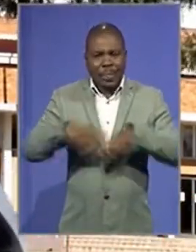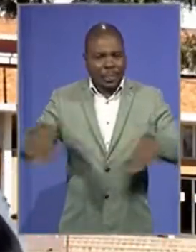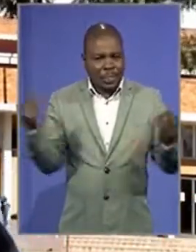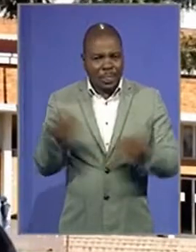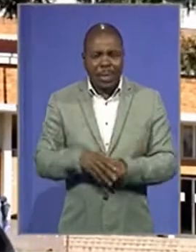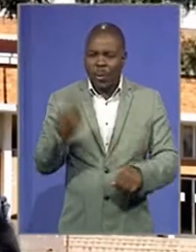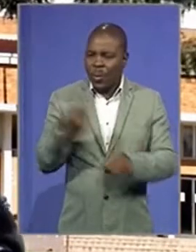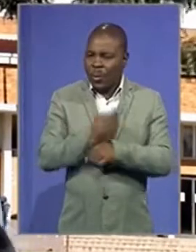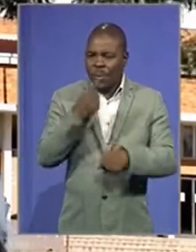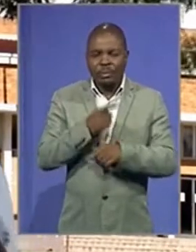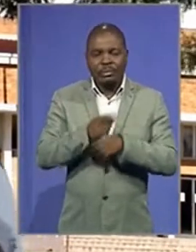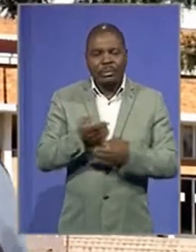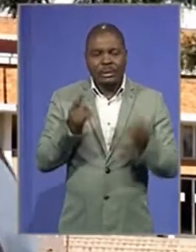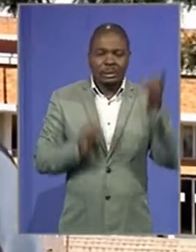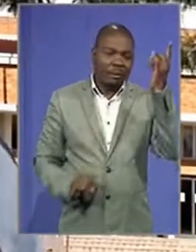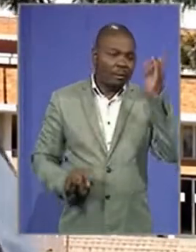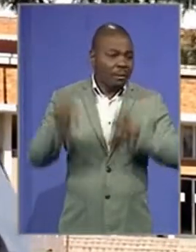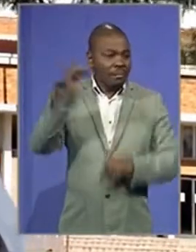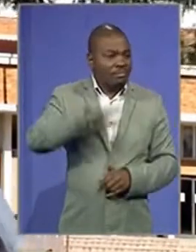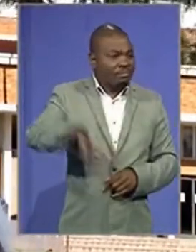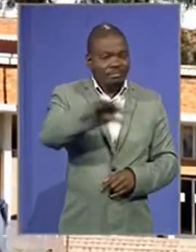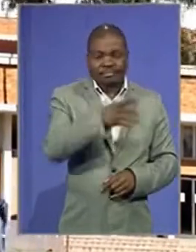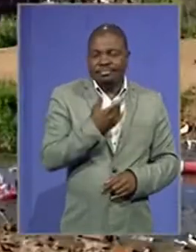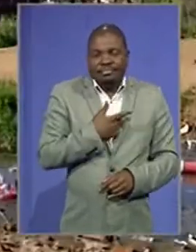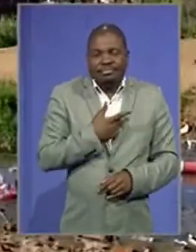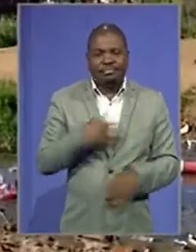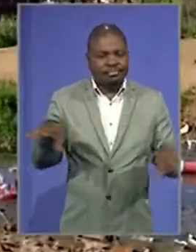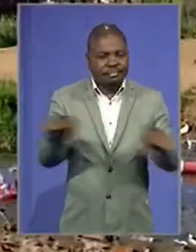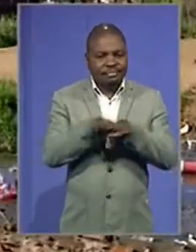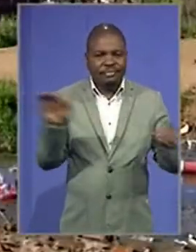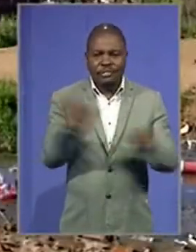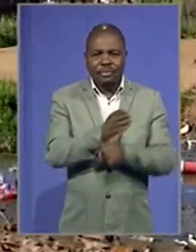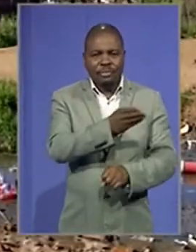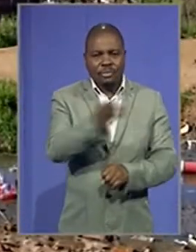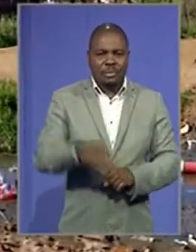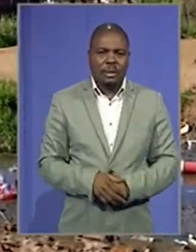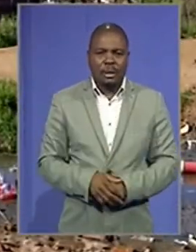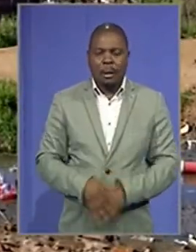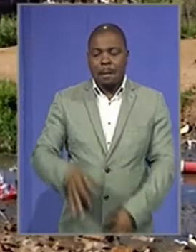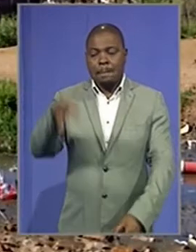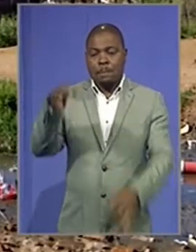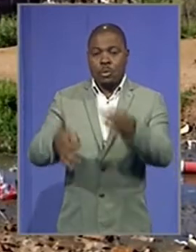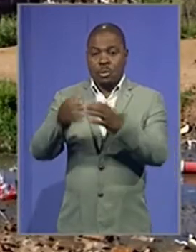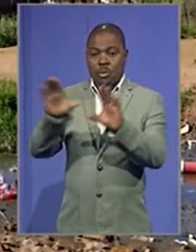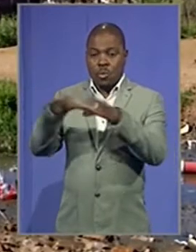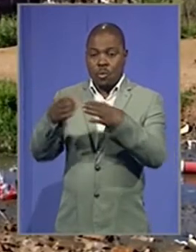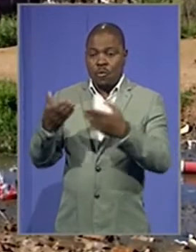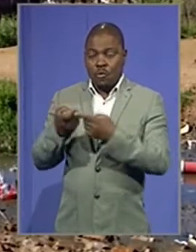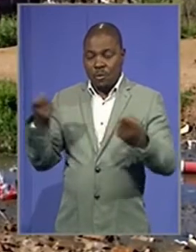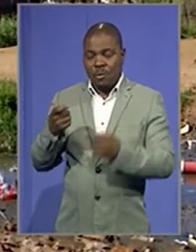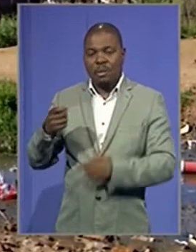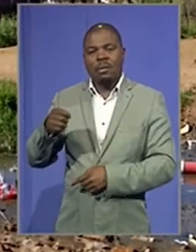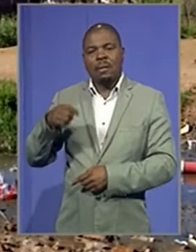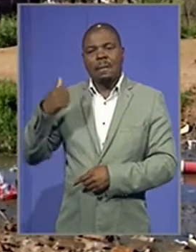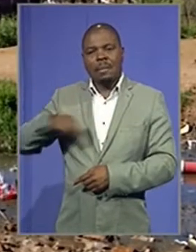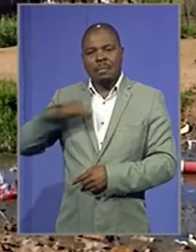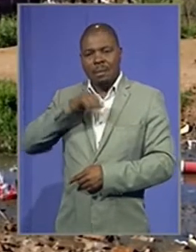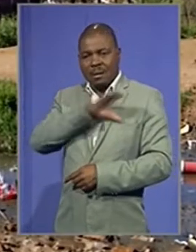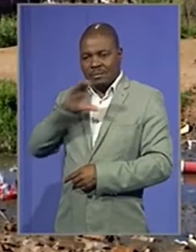matlakala tse ka toropo. There's nothing se le gore masepala wa se dira. Makoko a dipolotiki kwa khanseleng ya masepala a re ga makatswe ke diphitlhelelo tsa